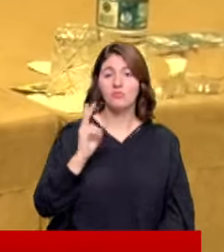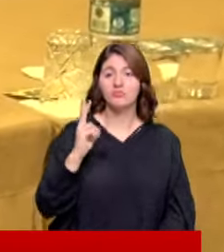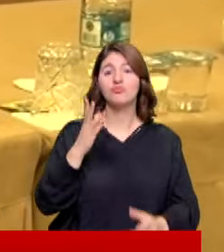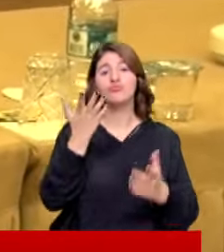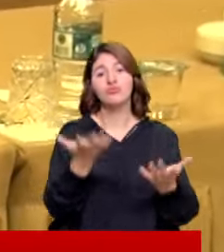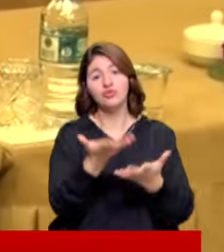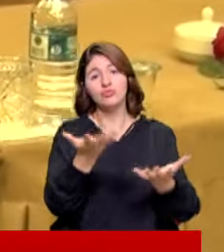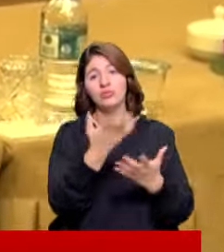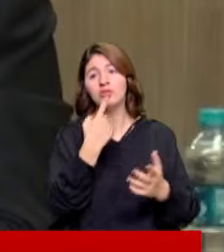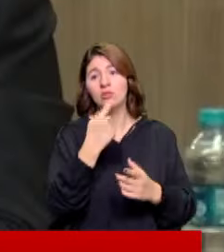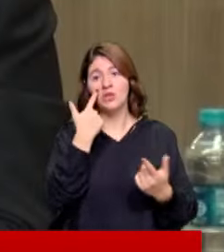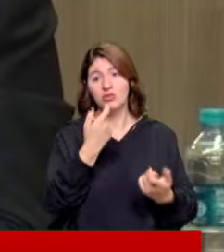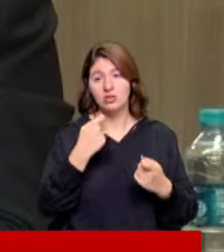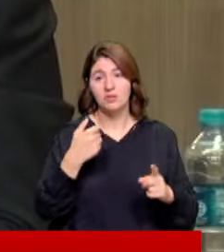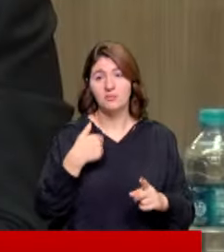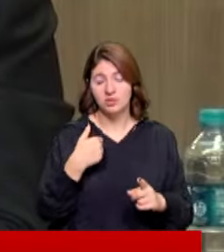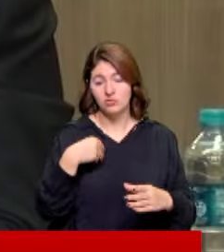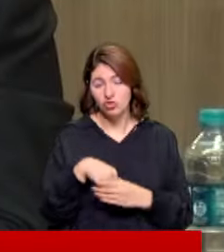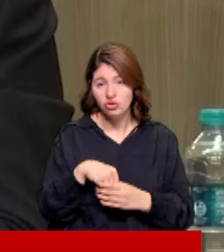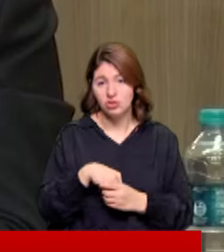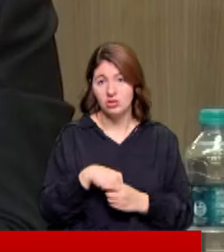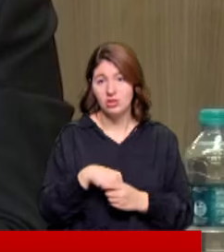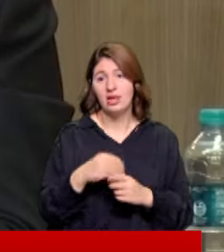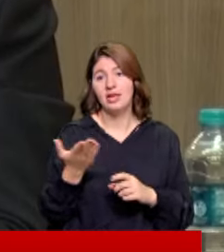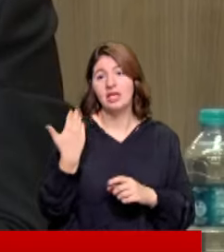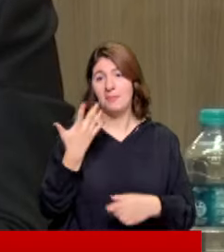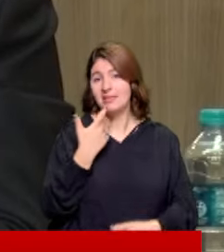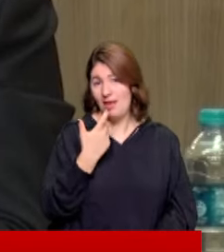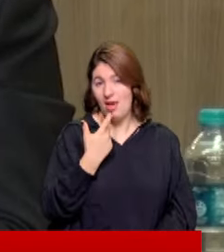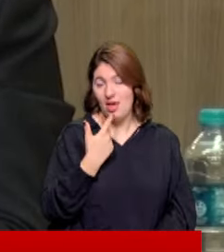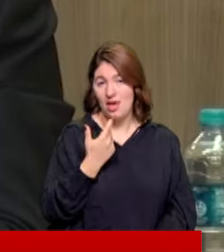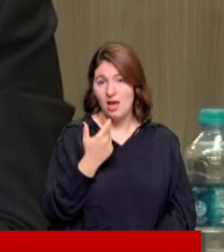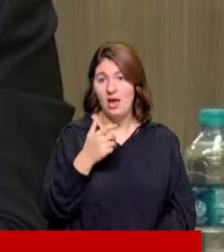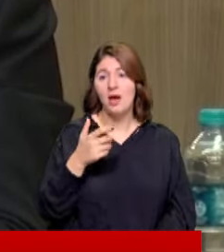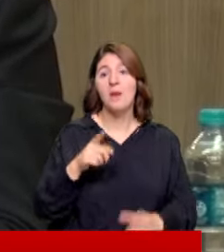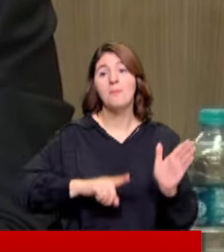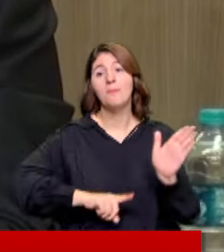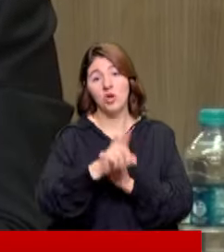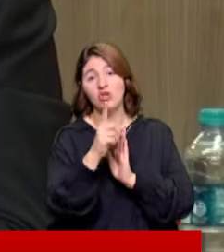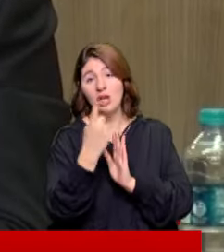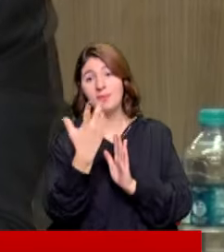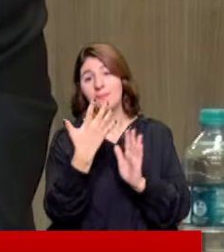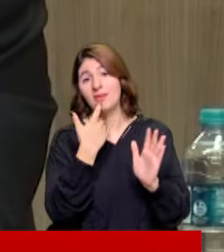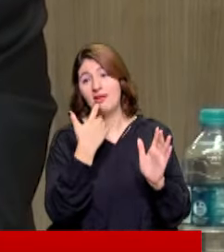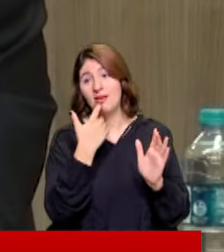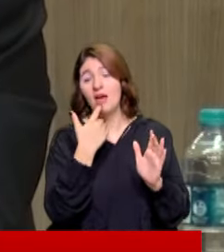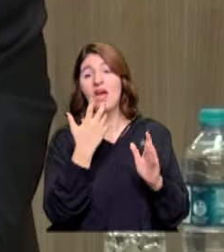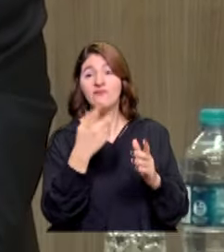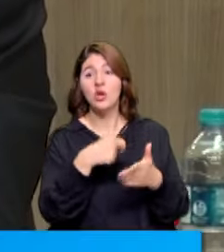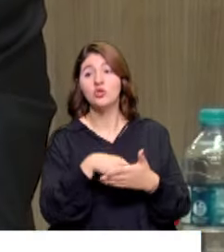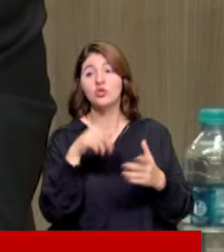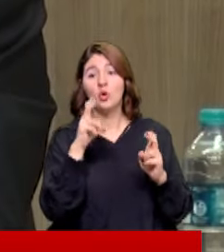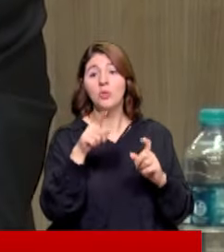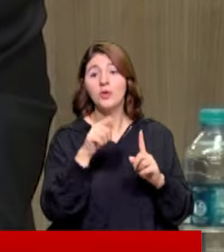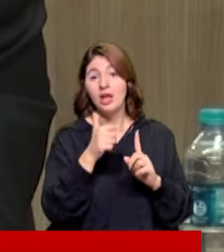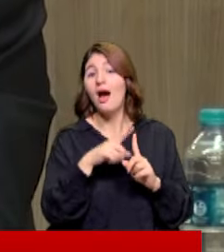övgü dolu sözleri dikkat çekti. Bizim açımızdan geçtiğimiz 5 yıl başarılı bir 5 yıldı. Ücret konusunda